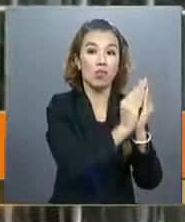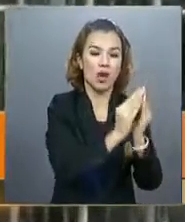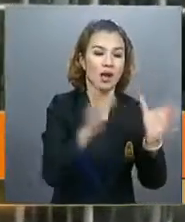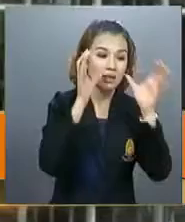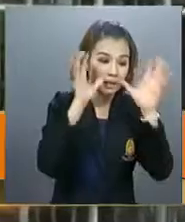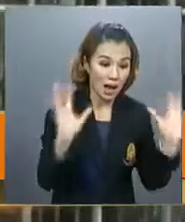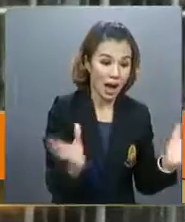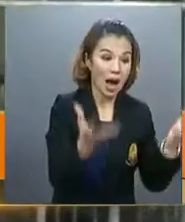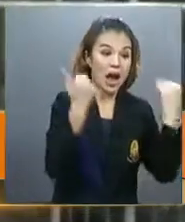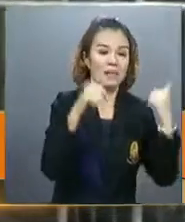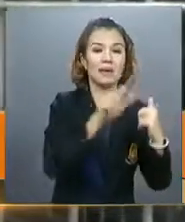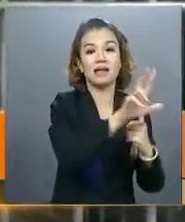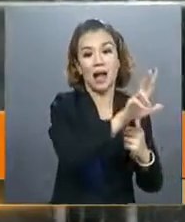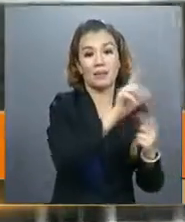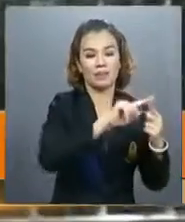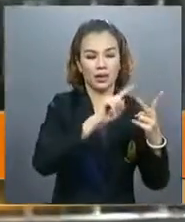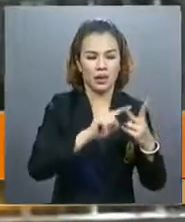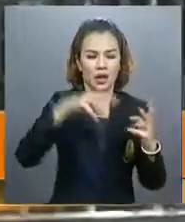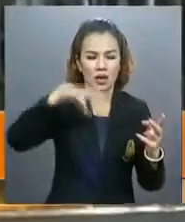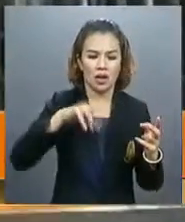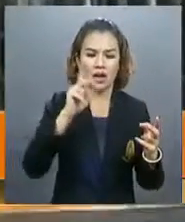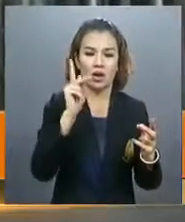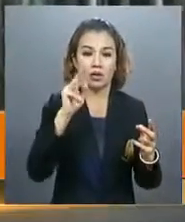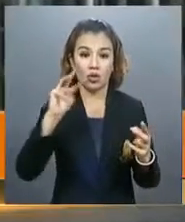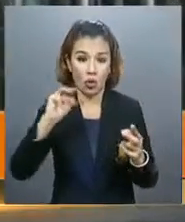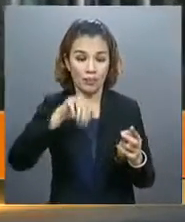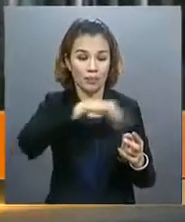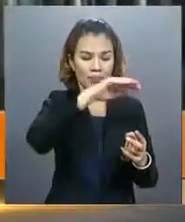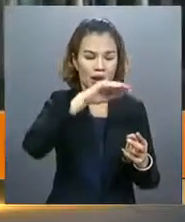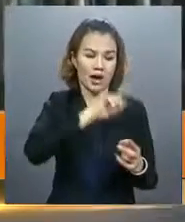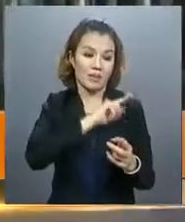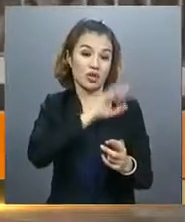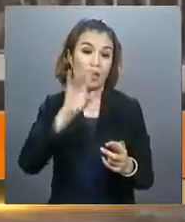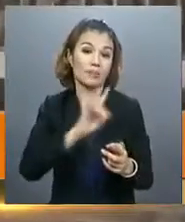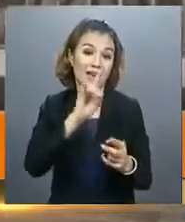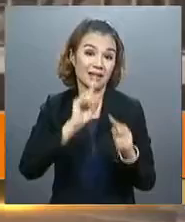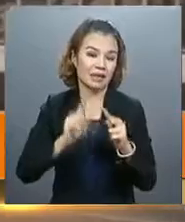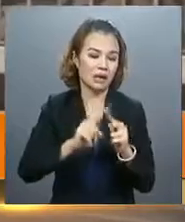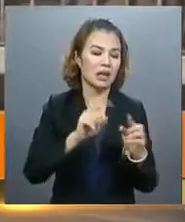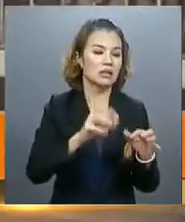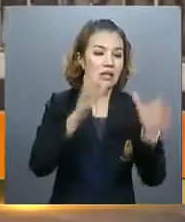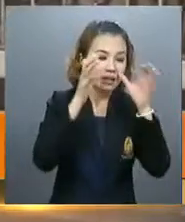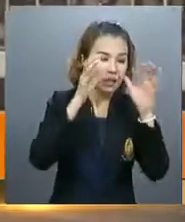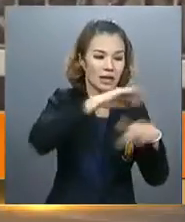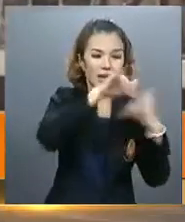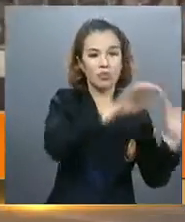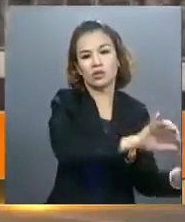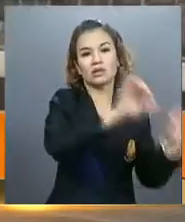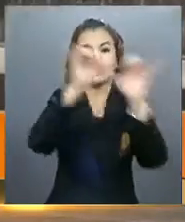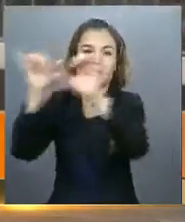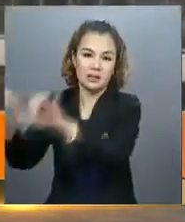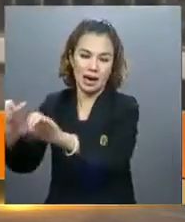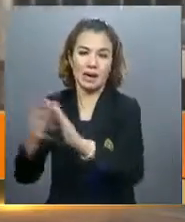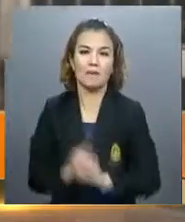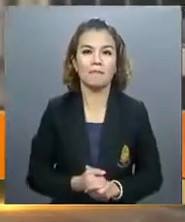ทั่งกรมอุทยานแห่งชาติสัตว์ป่าและพันธุ์พืชขนย้ายเสือ147ตัวออกจากวัดทนายความของนายสัตวแ